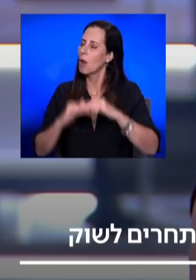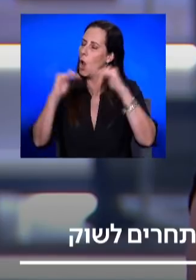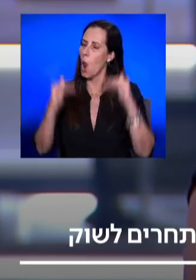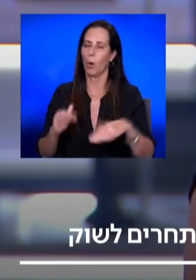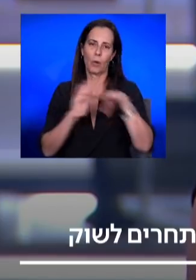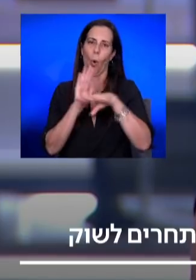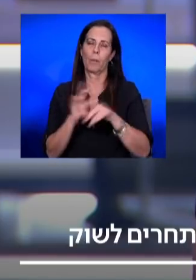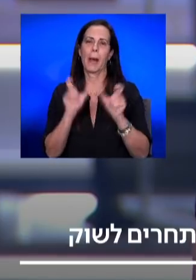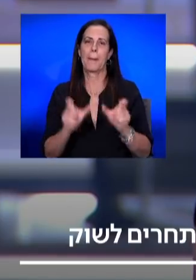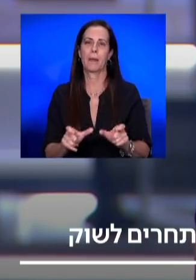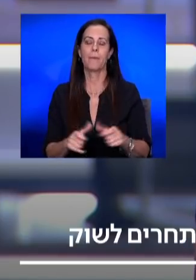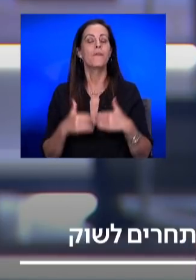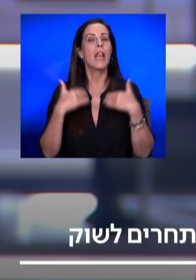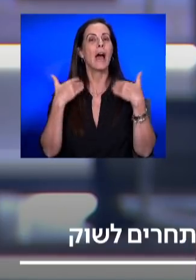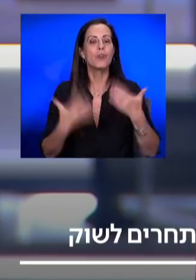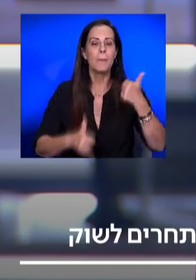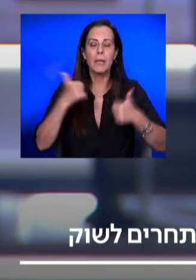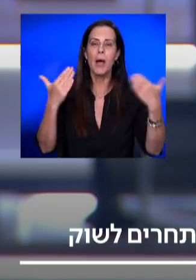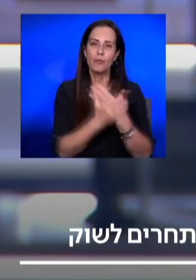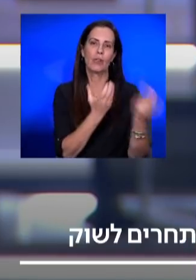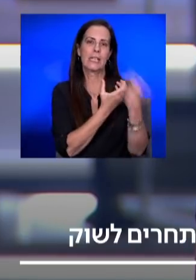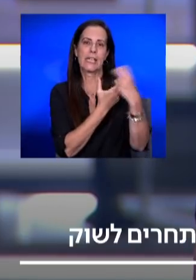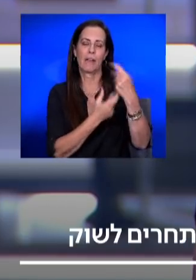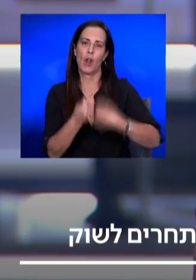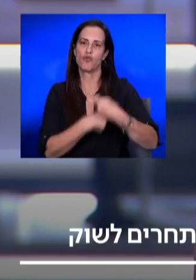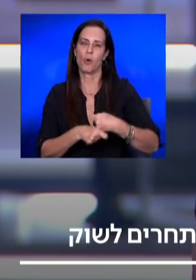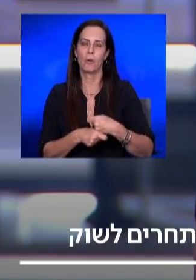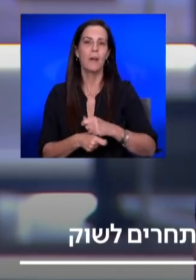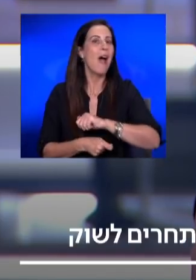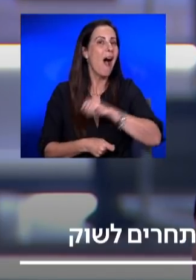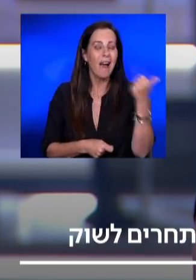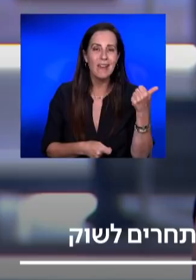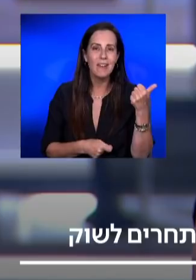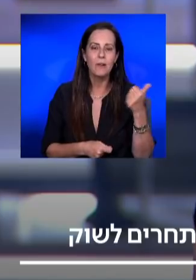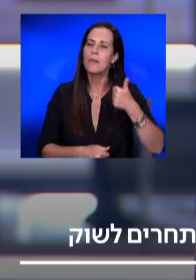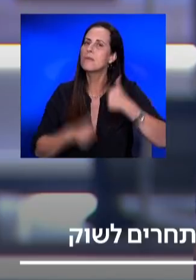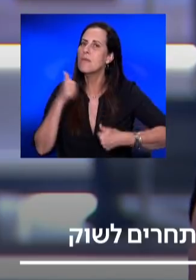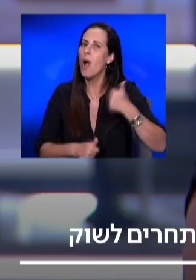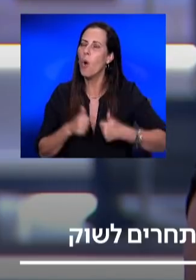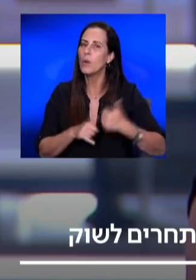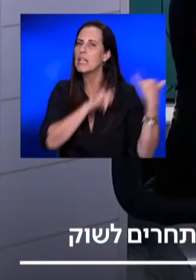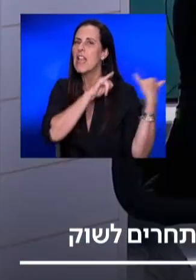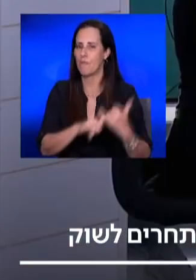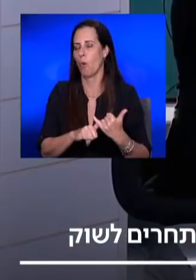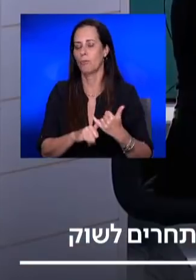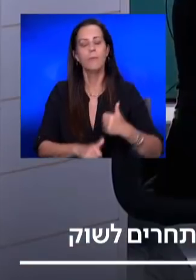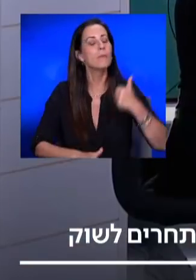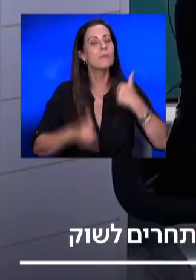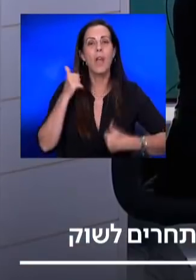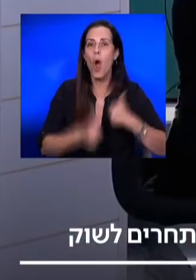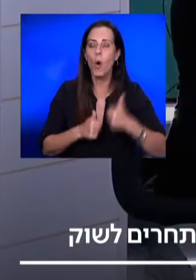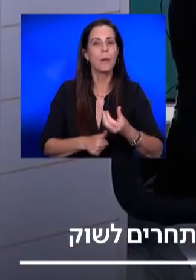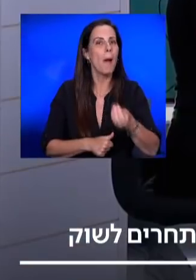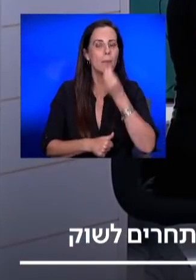מיותרת ולאפשר למתחרים חדשים להיכנס לשוק, בעיקר תחרות מייבוא, תחרות